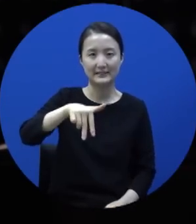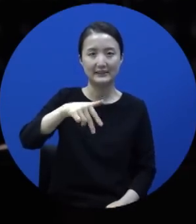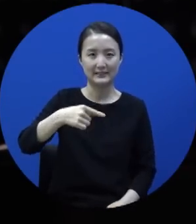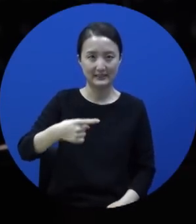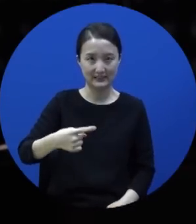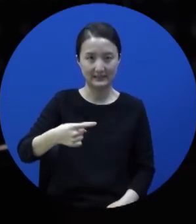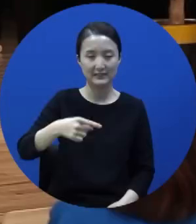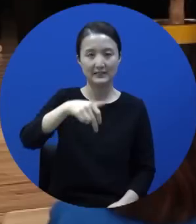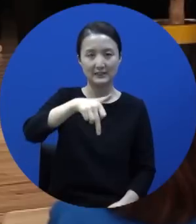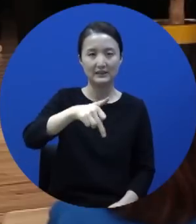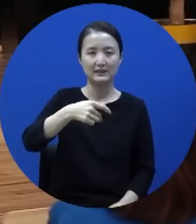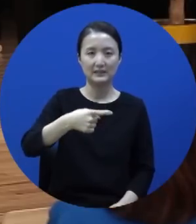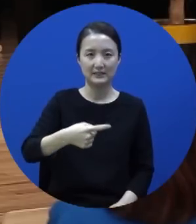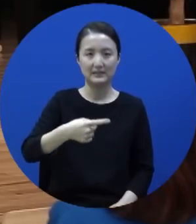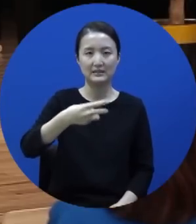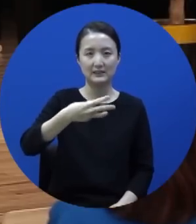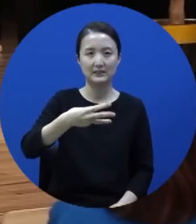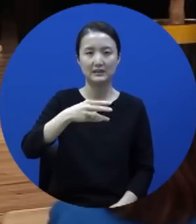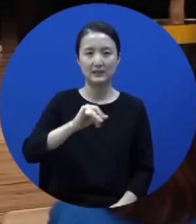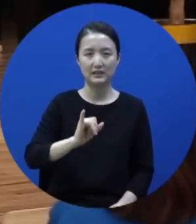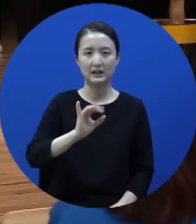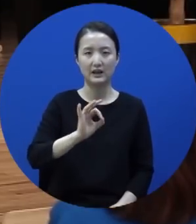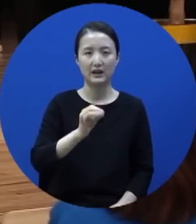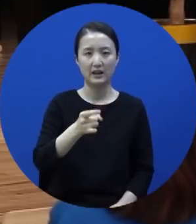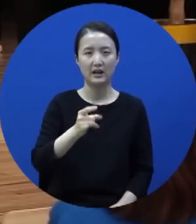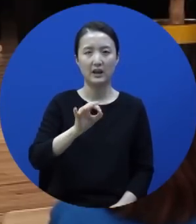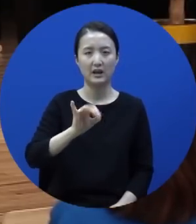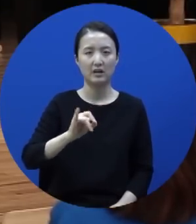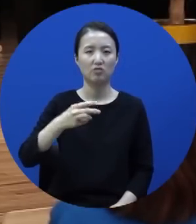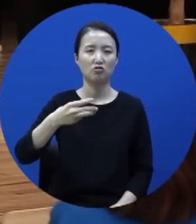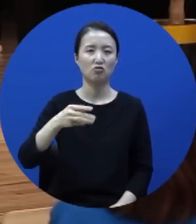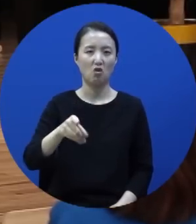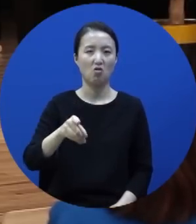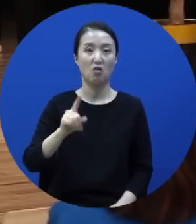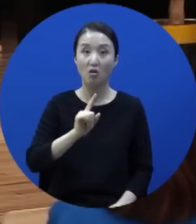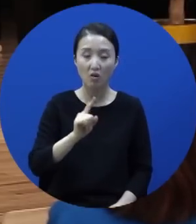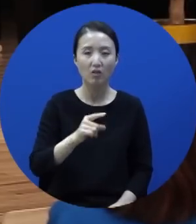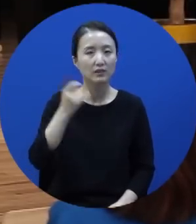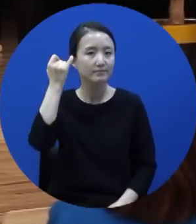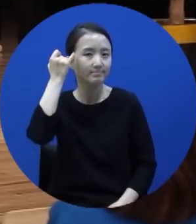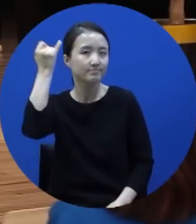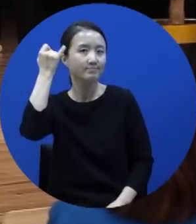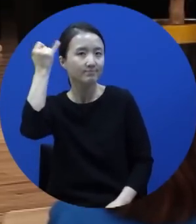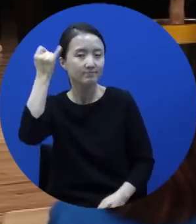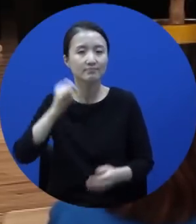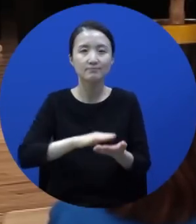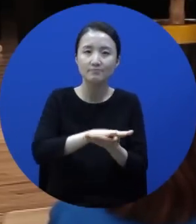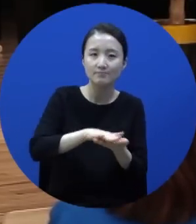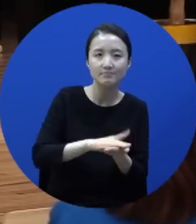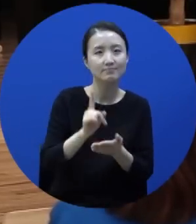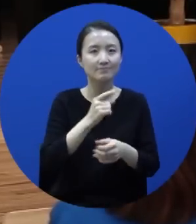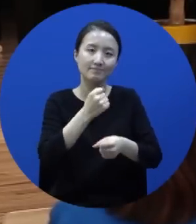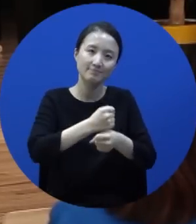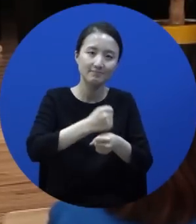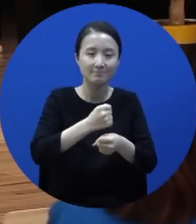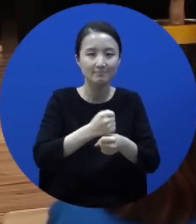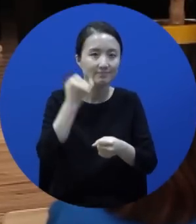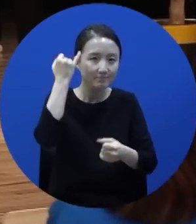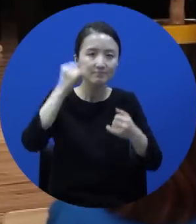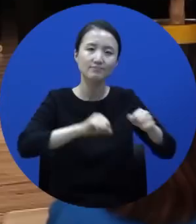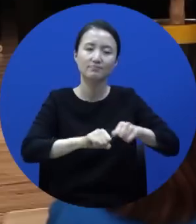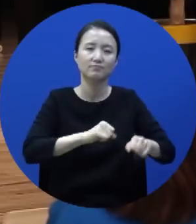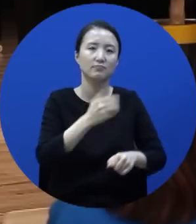수 있었고요. 아까 유난히 많이 잘 먹고 미식가에다가 대식가인 그 아들은 이제는 먹방을